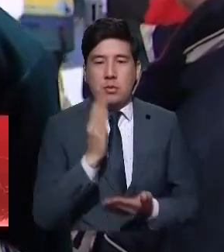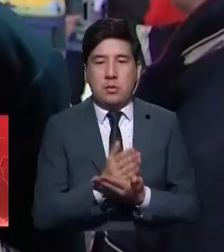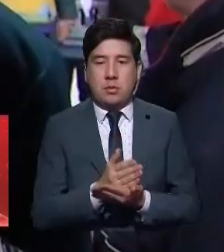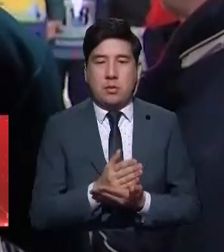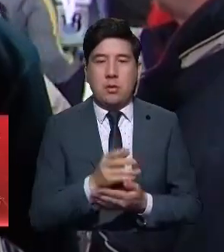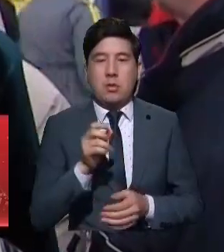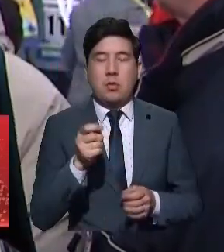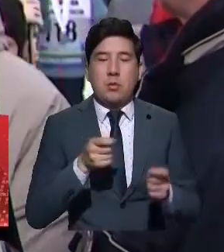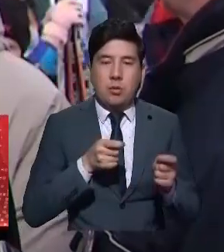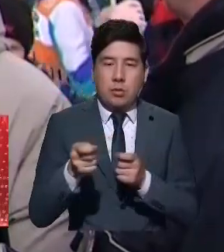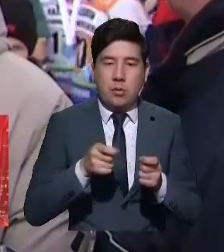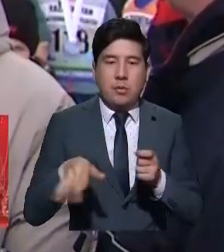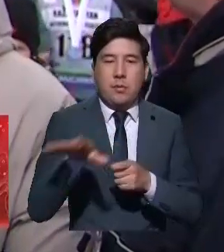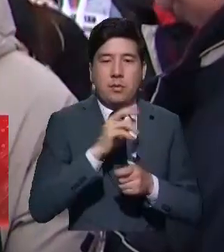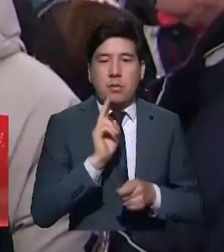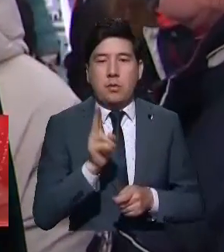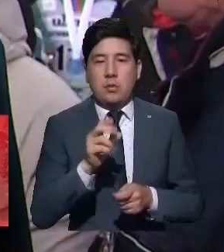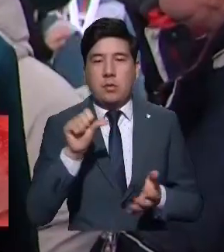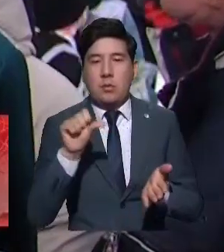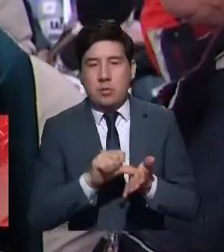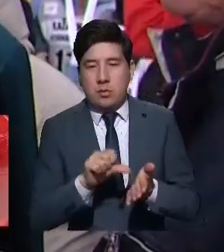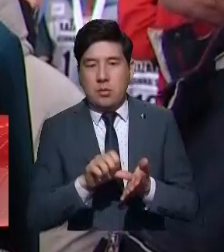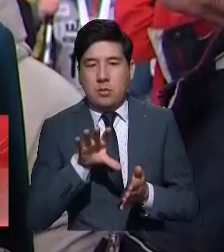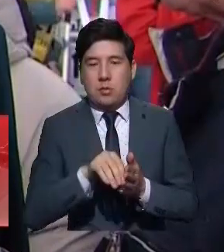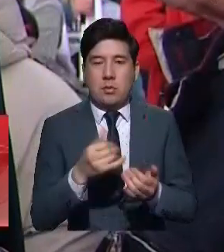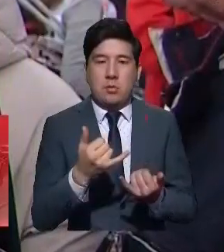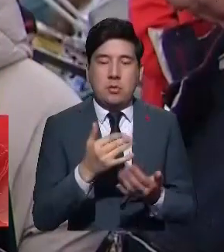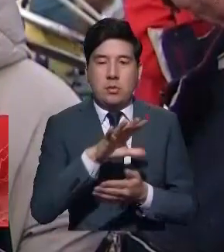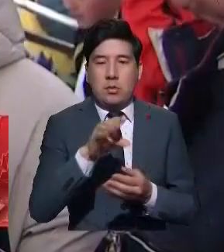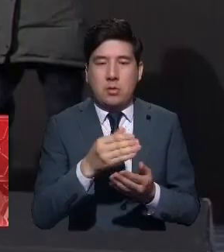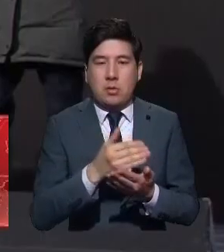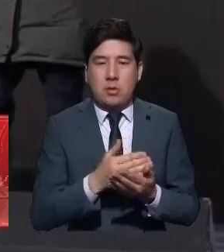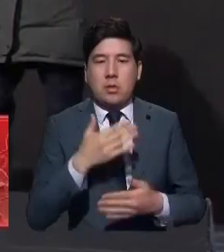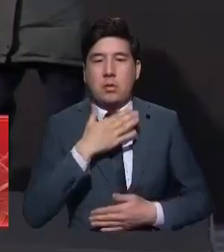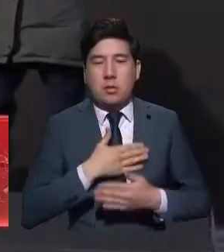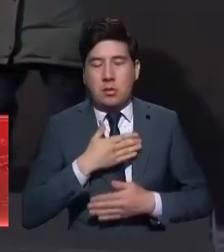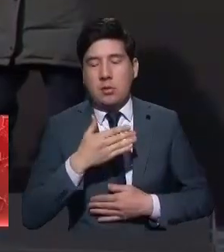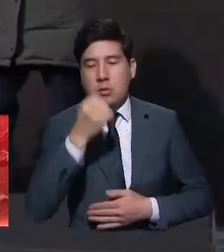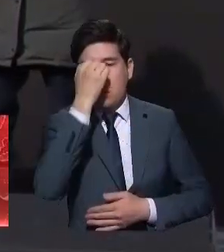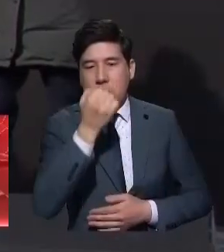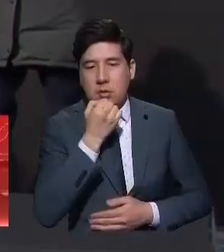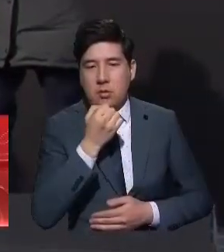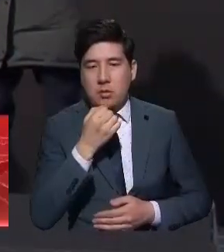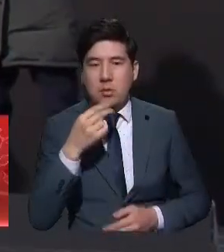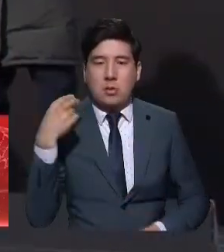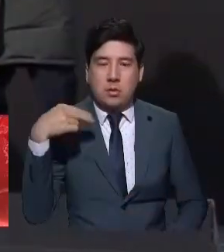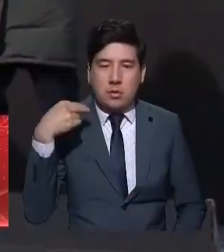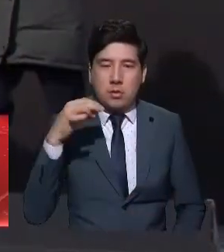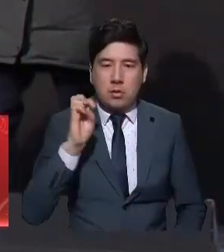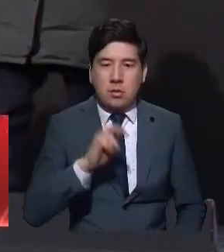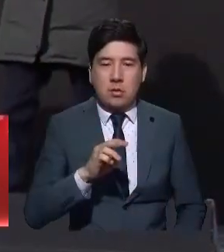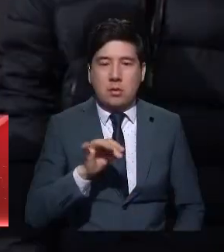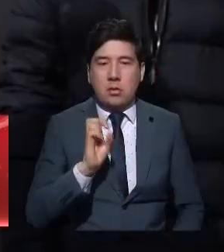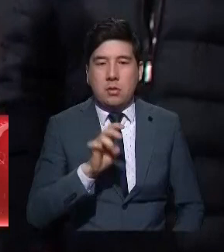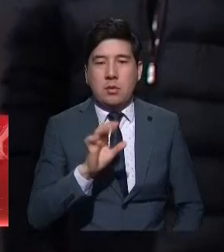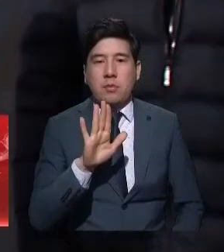руководителей и есть у всех тех, кто принимал сегодня в этом участие. Я очень благодарен. Указом президента страны легенда казахстанского спорта